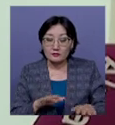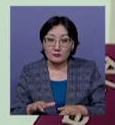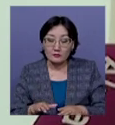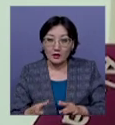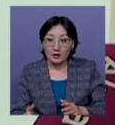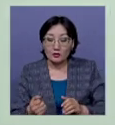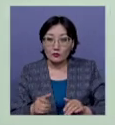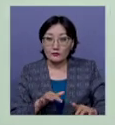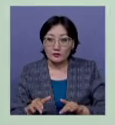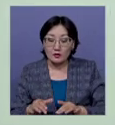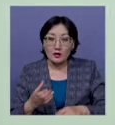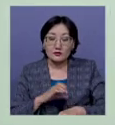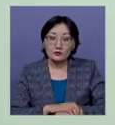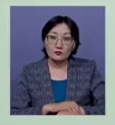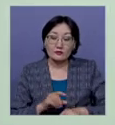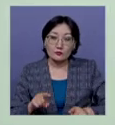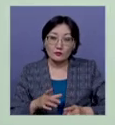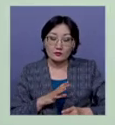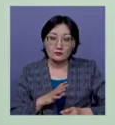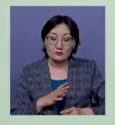алу үстінде ұсталған. Тергеу кезінде